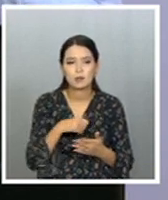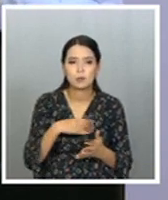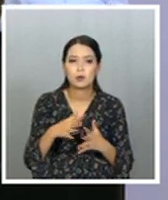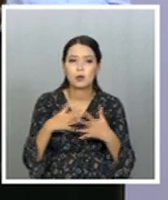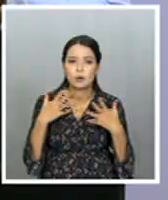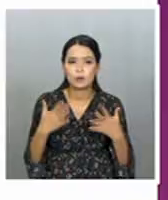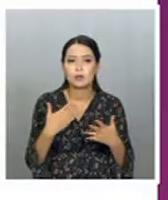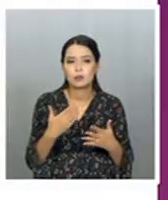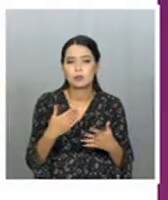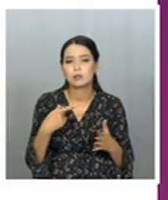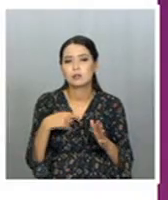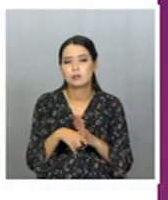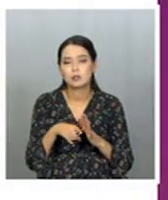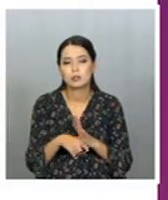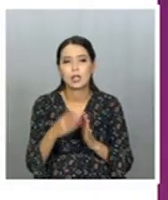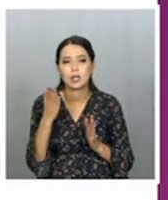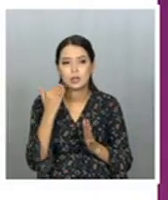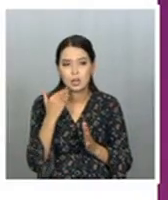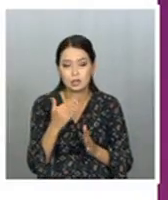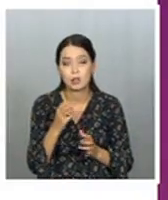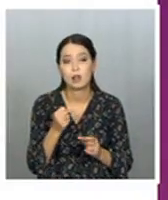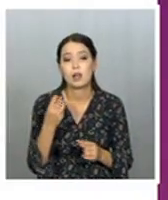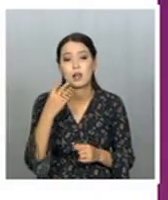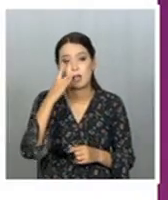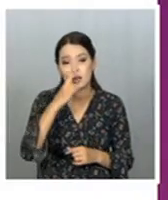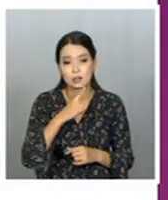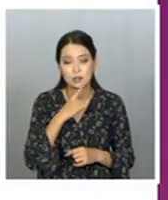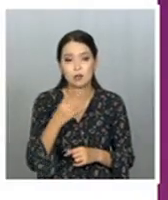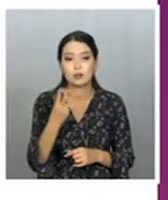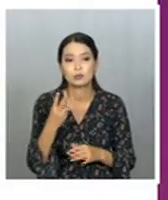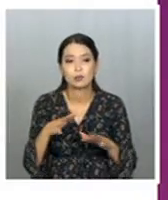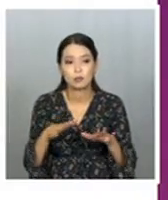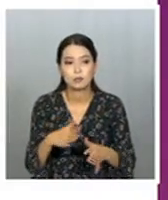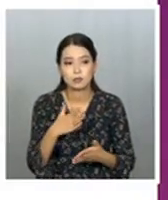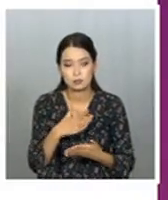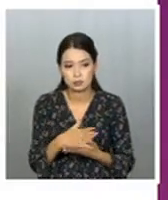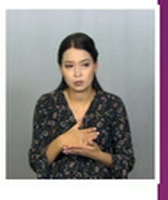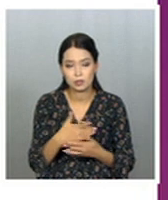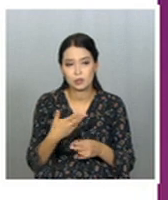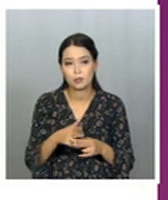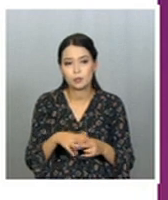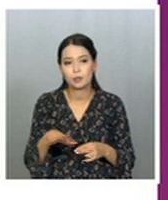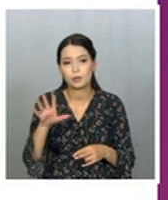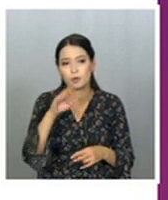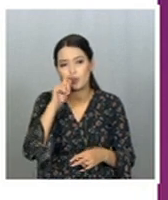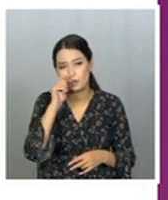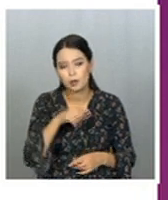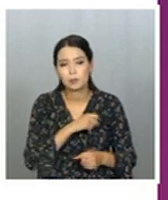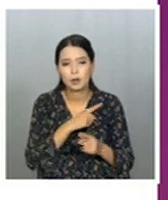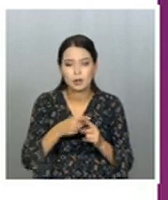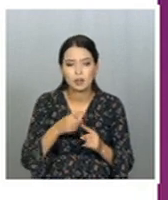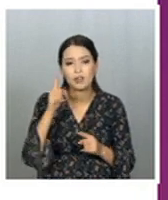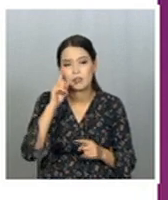соң татарлар, қазақтар 3-ші орында болды. Әрі қарай украиндар, белорустар, еврейлер,